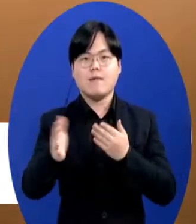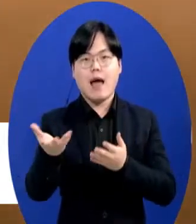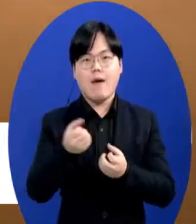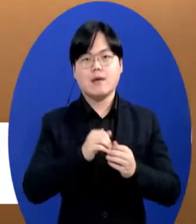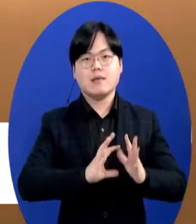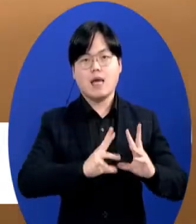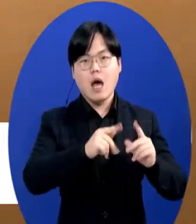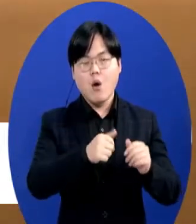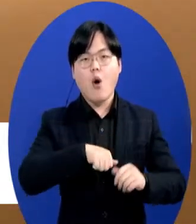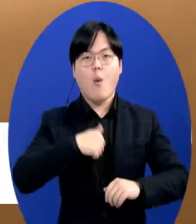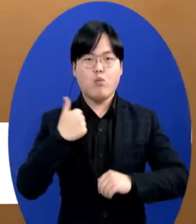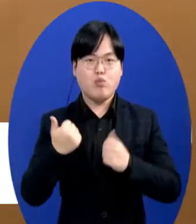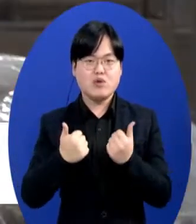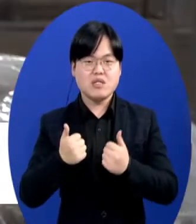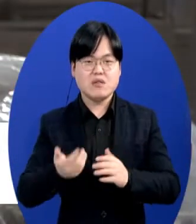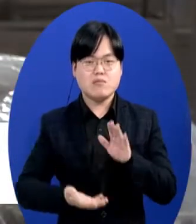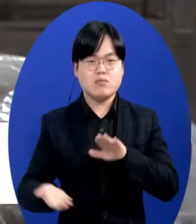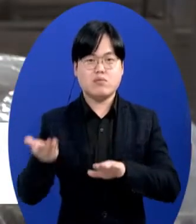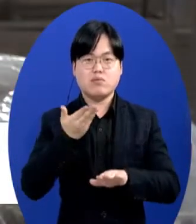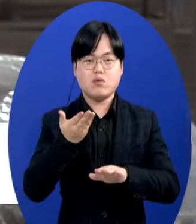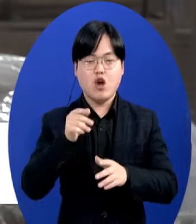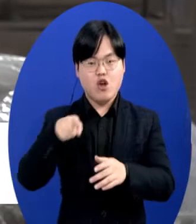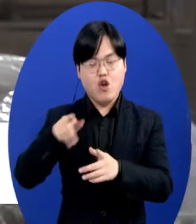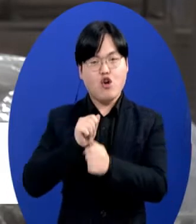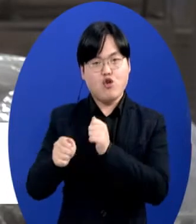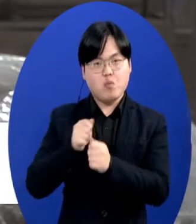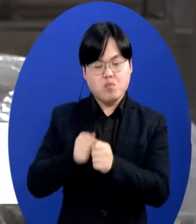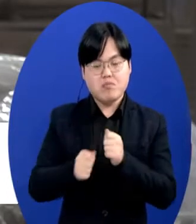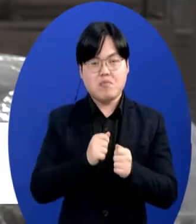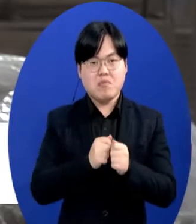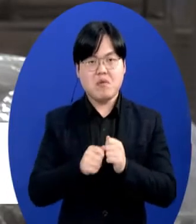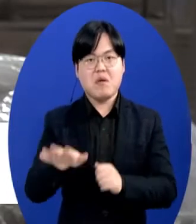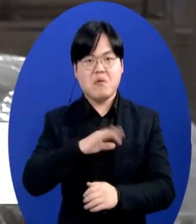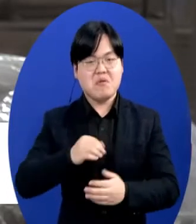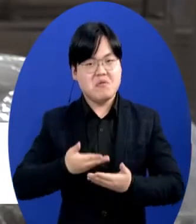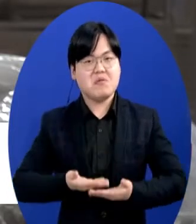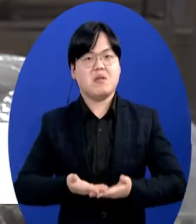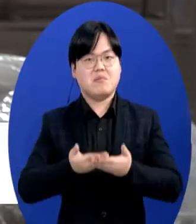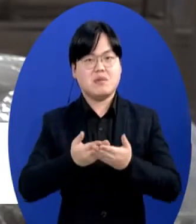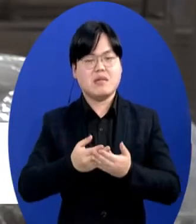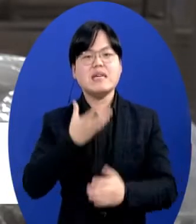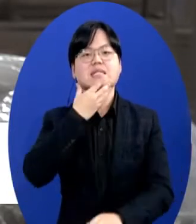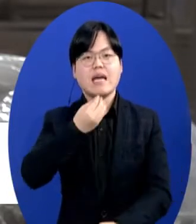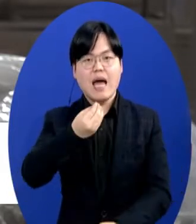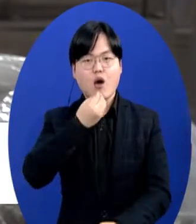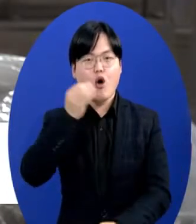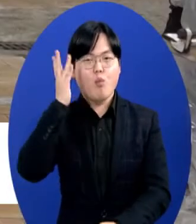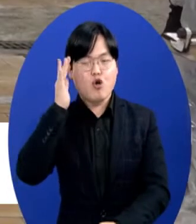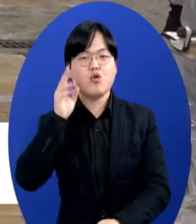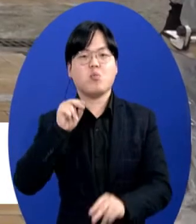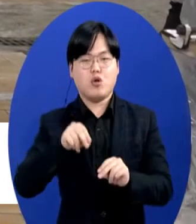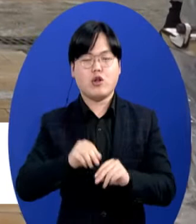одоо дэвшилттэй зүйлд хөрөнгө оруулалт хийхийг бол бас дэмжсэн ийм аа маш сайхан бодлого боллоо.